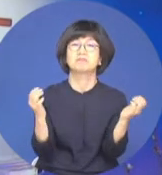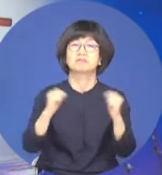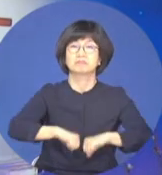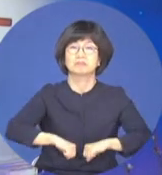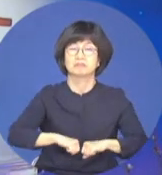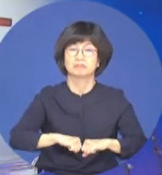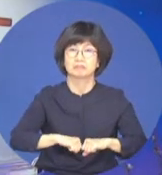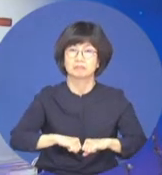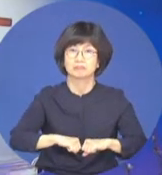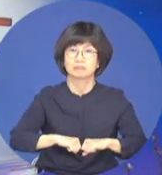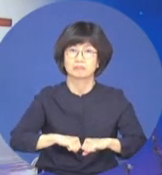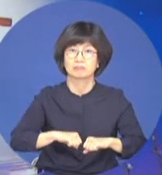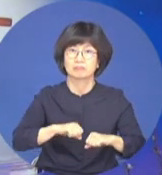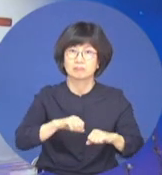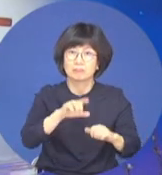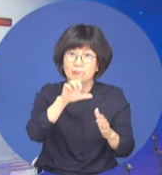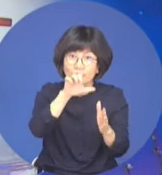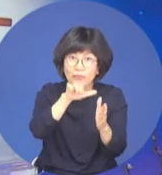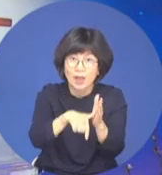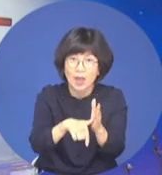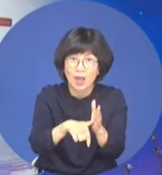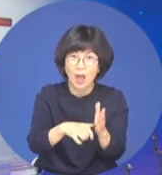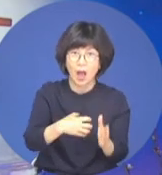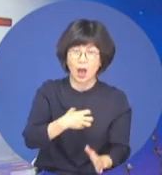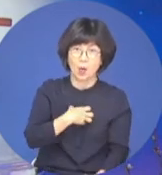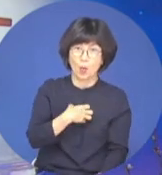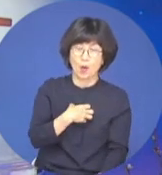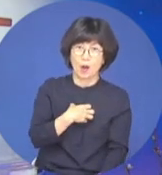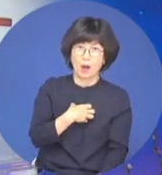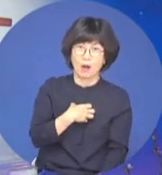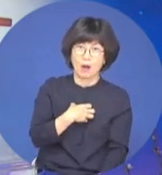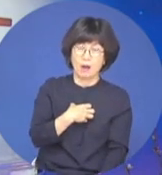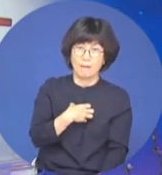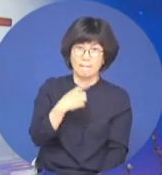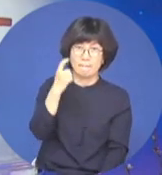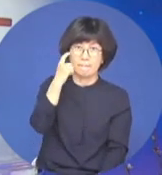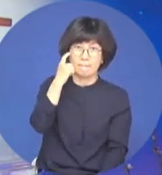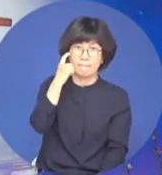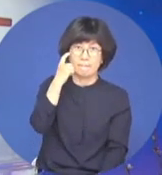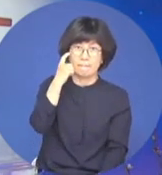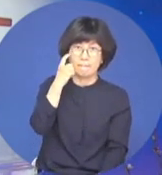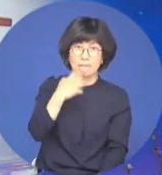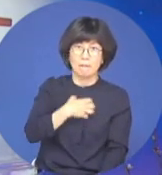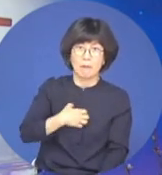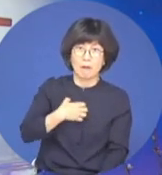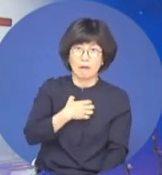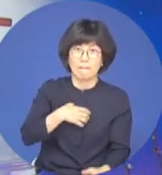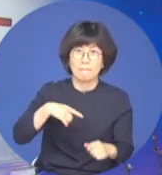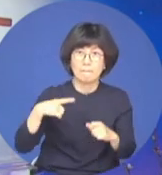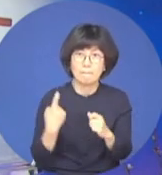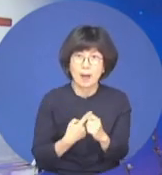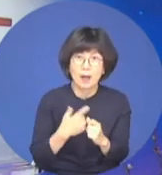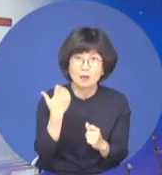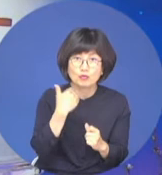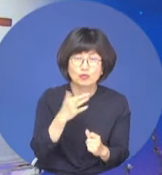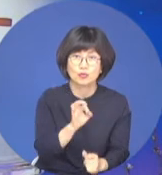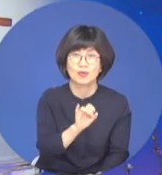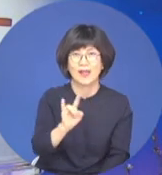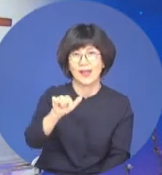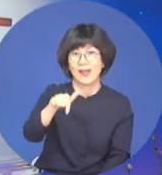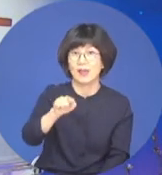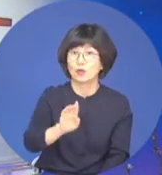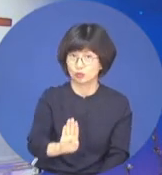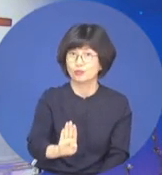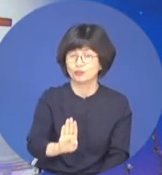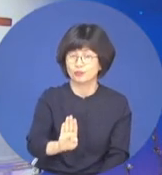위험을 느끼고 위험이 가까이 왔다고 느끼는 그 나라가 어느 나라였냐면 애굽이라고 하는 나라 있습니다. 그 당시 애굽도